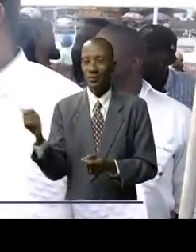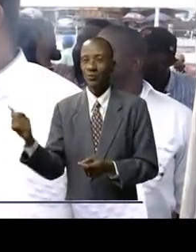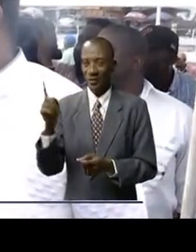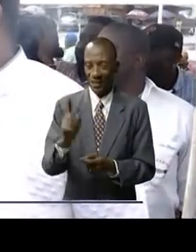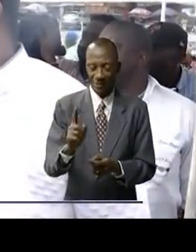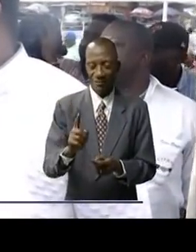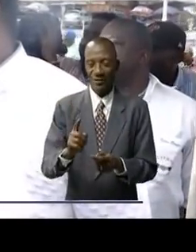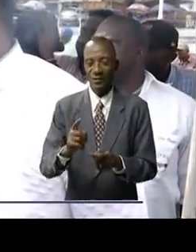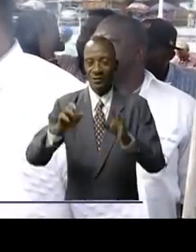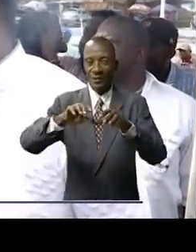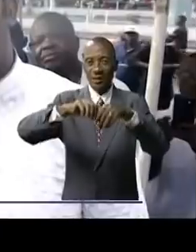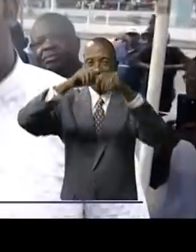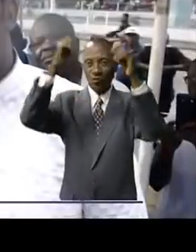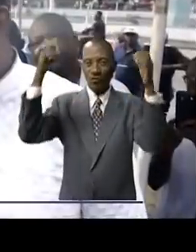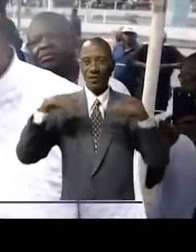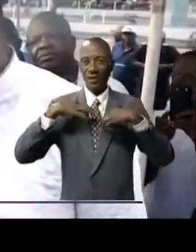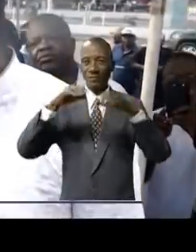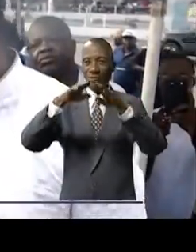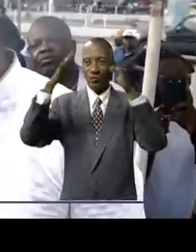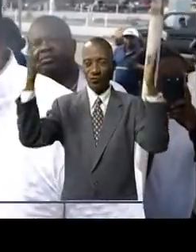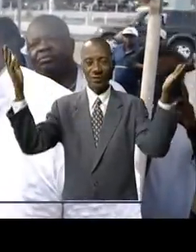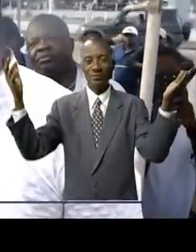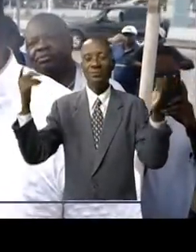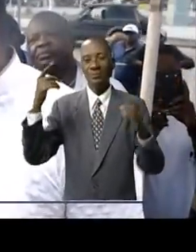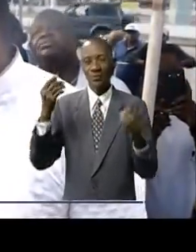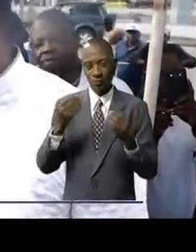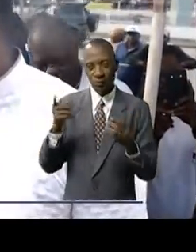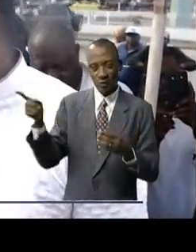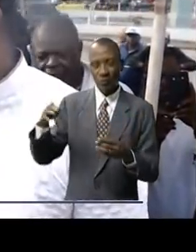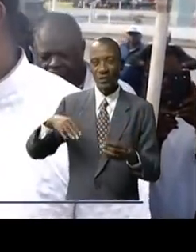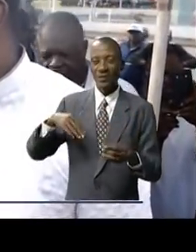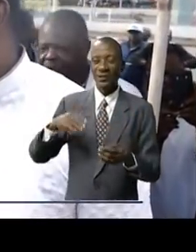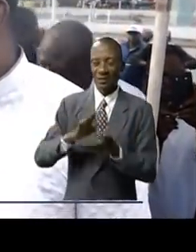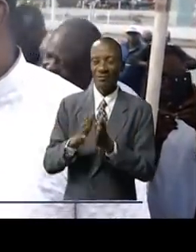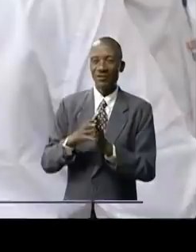joie à lâcher quelques mots. Nous célébrons la fraternité, véritablement.